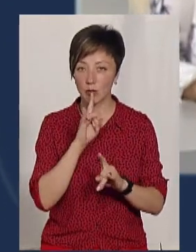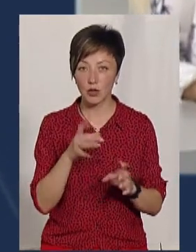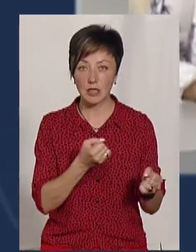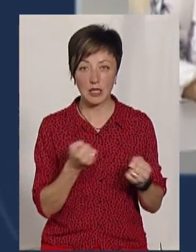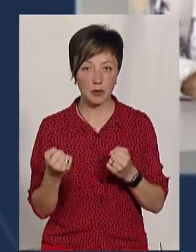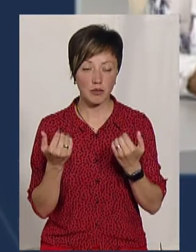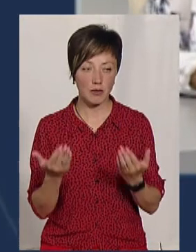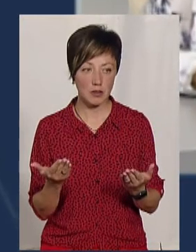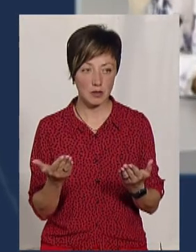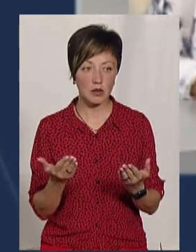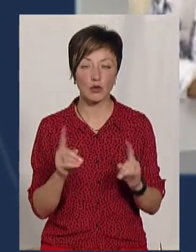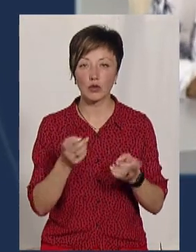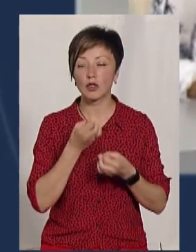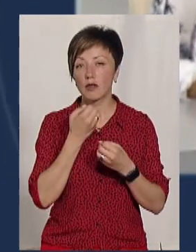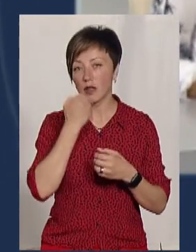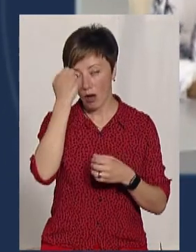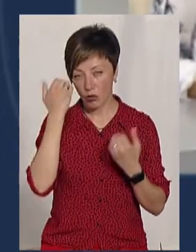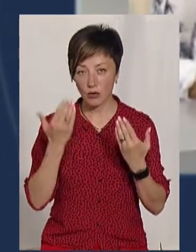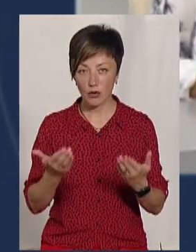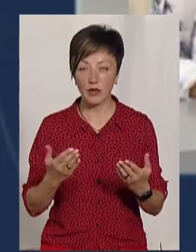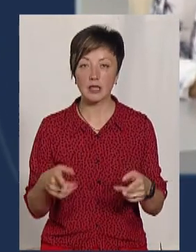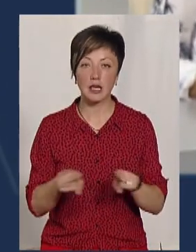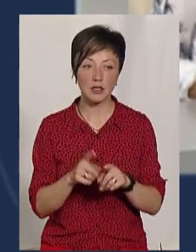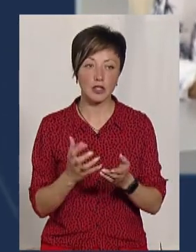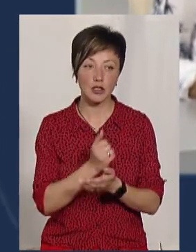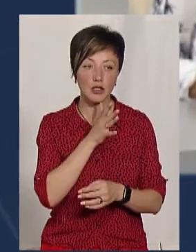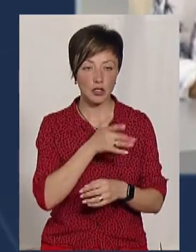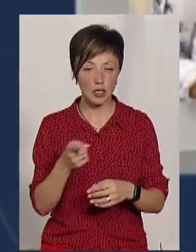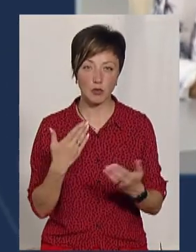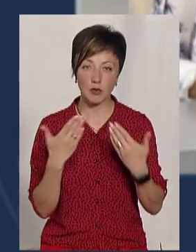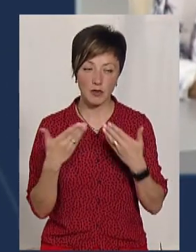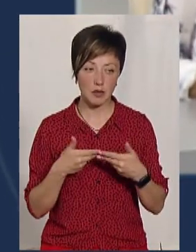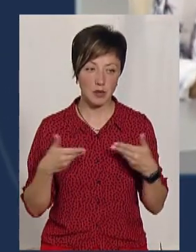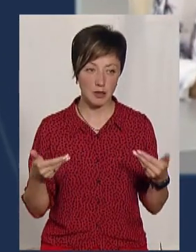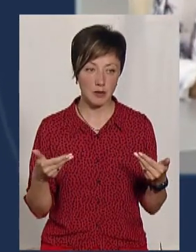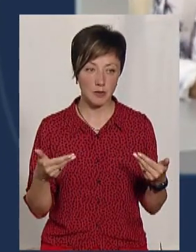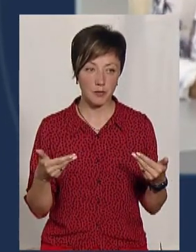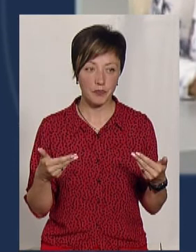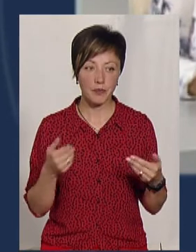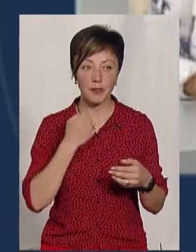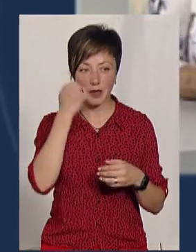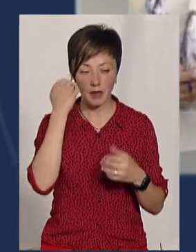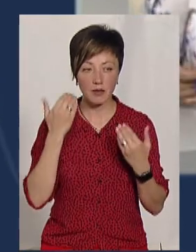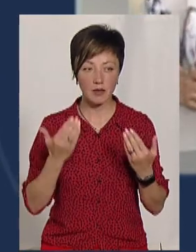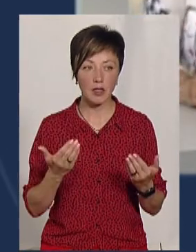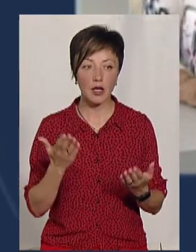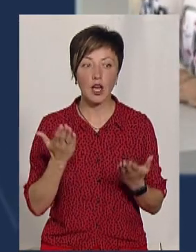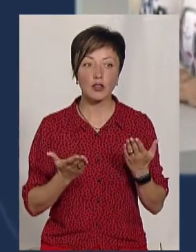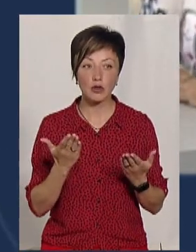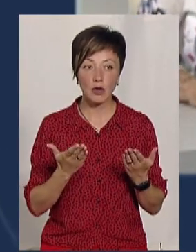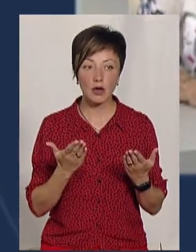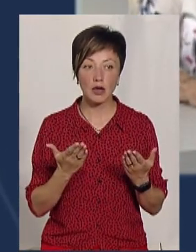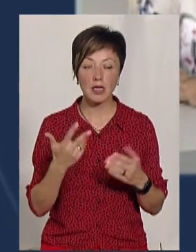вас уже більше затримувати. Дуже дякуємо вам за те, що ви таки знайшли час поспілкуватися з нами.